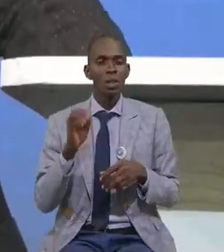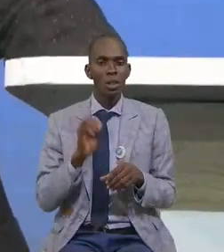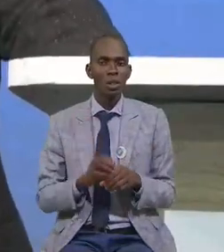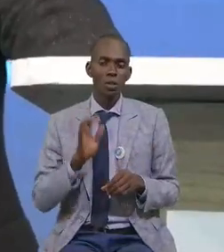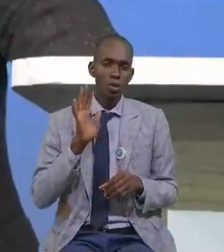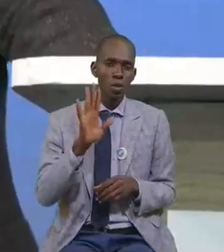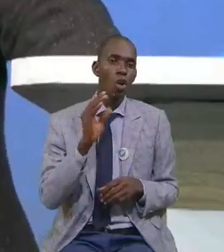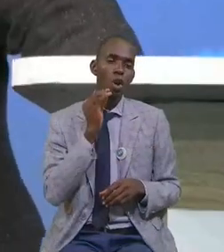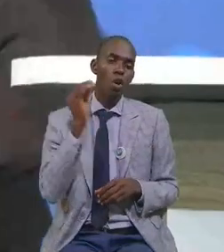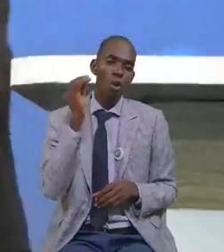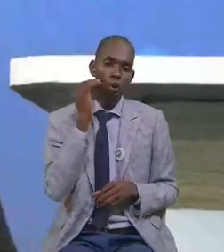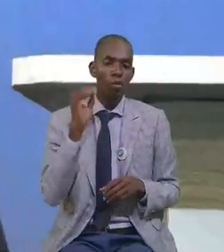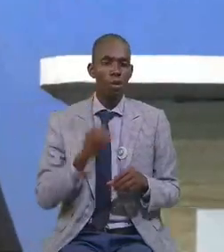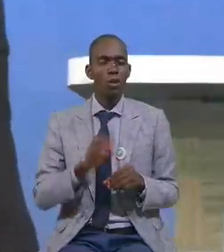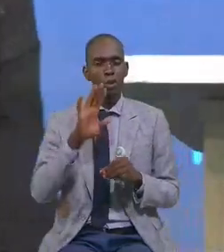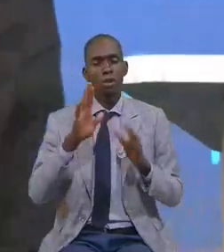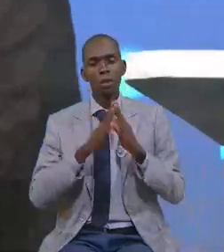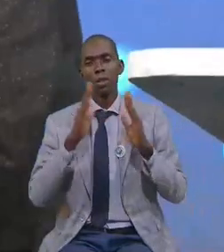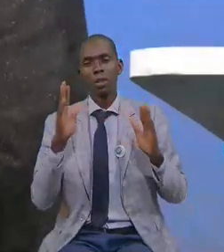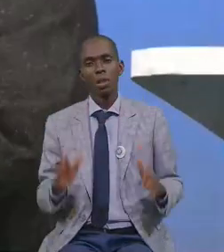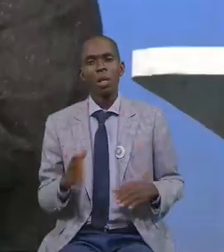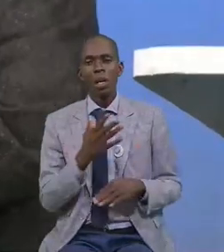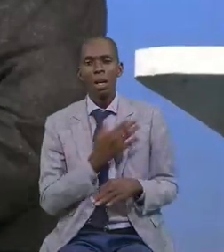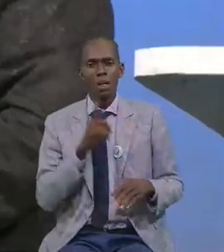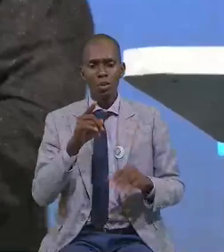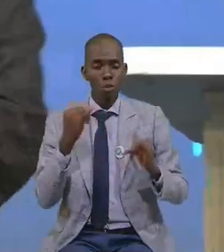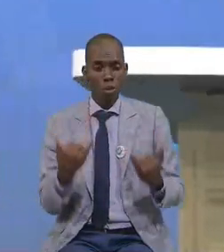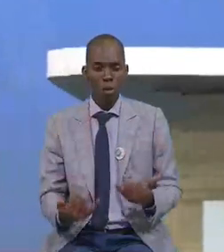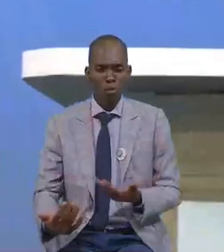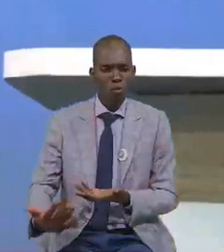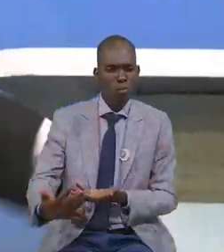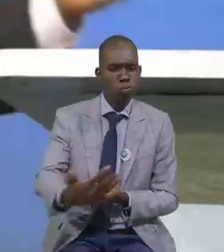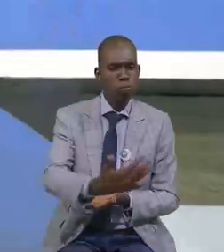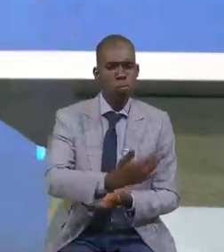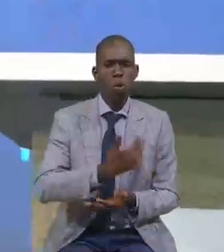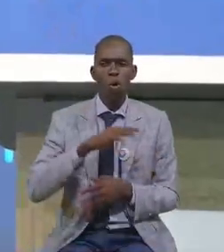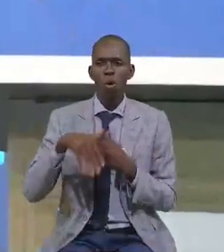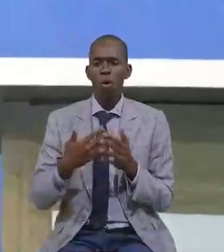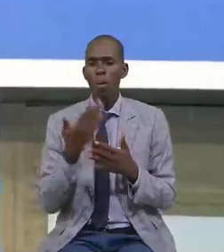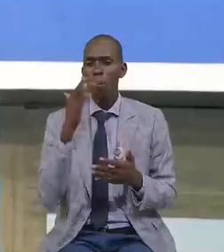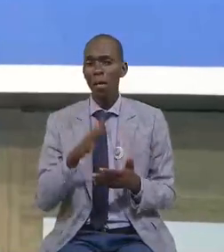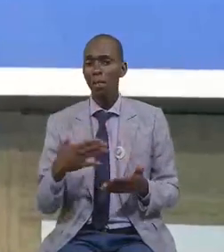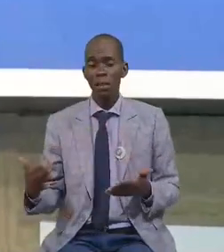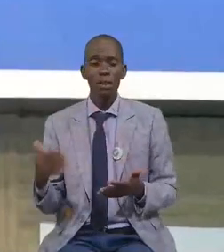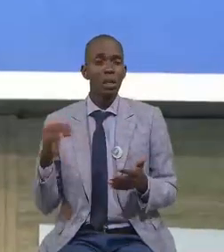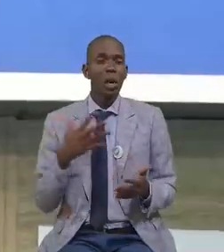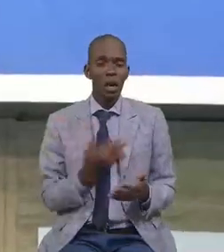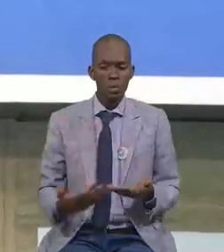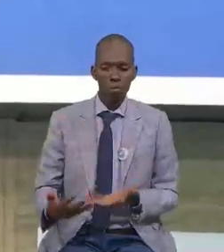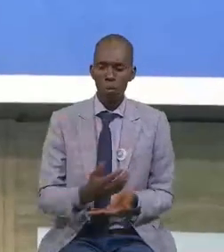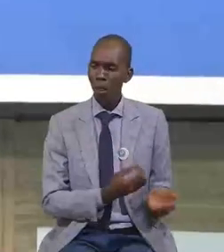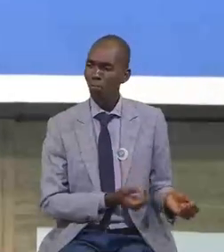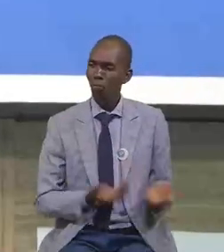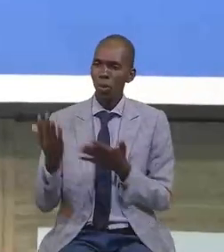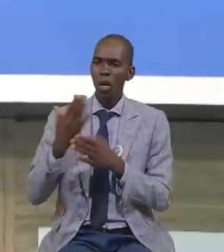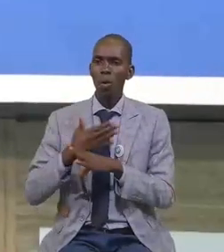votre maison, dans votre demeure. Et vous rassemblez ces banalités-là et vous les jetez.